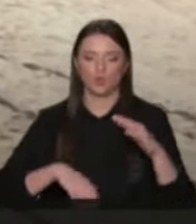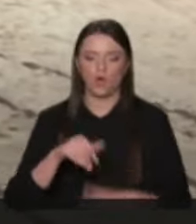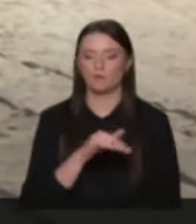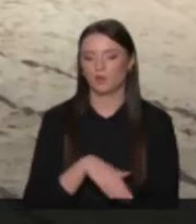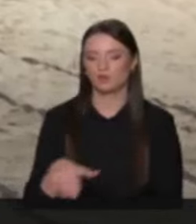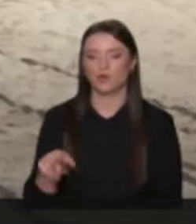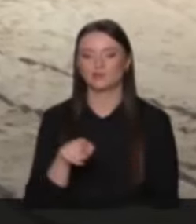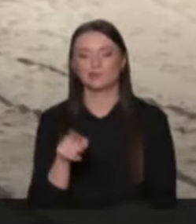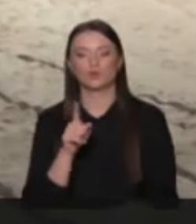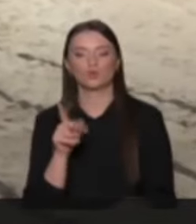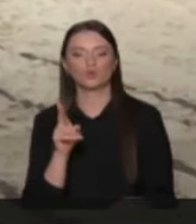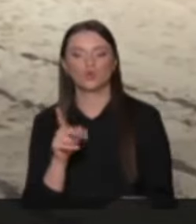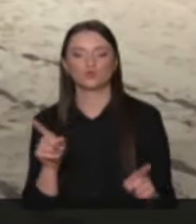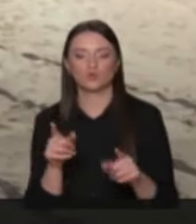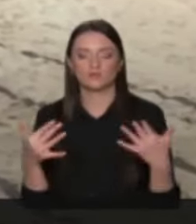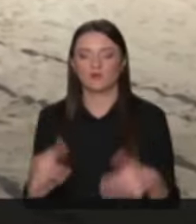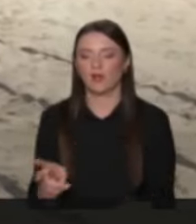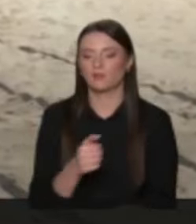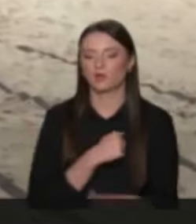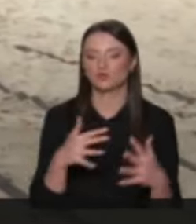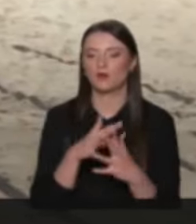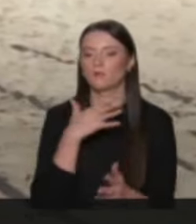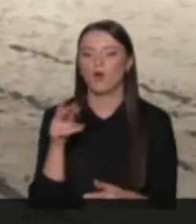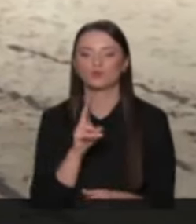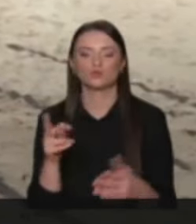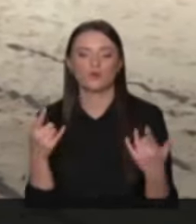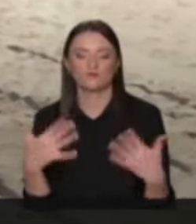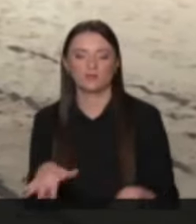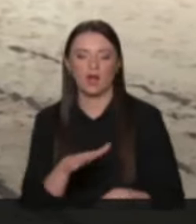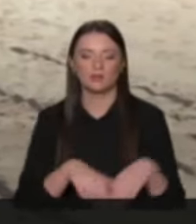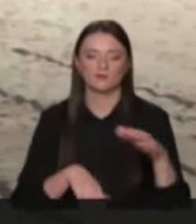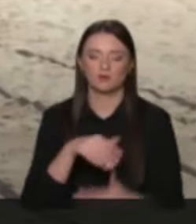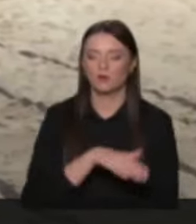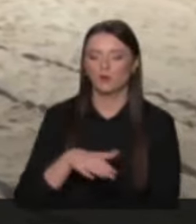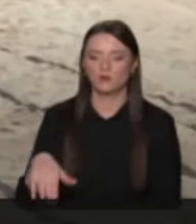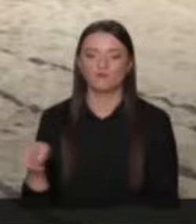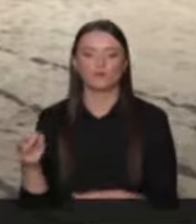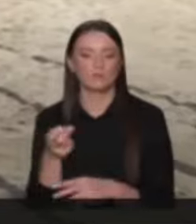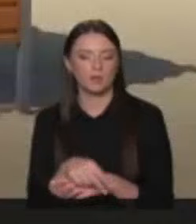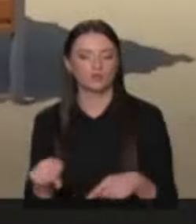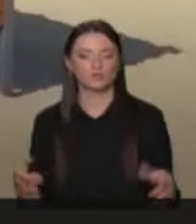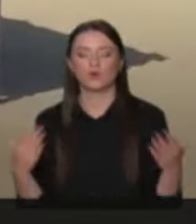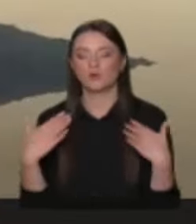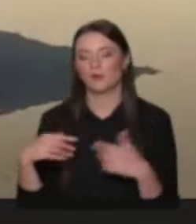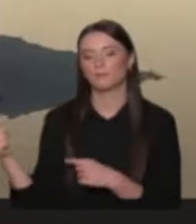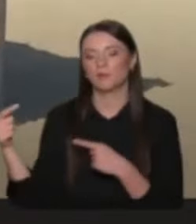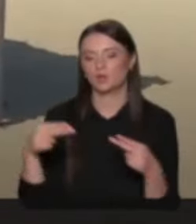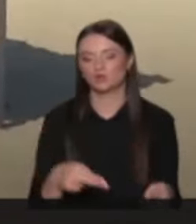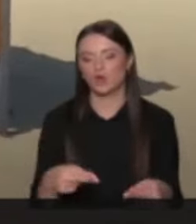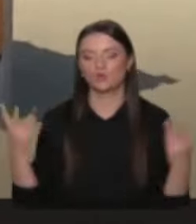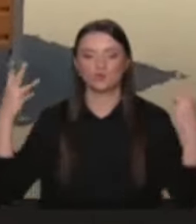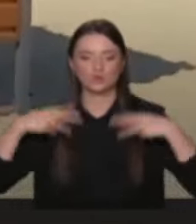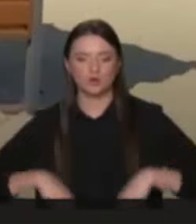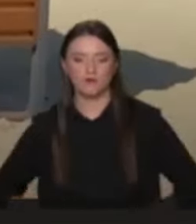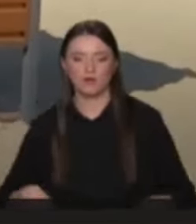щось втратили. На жаль, війна, багато тих, хто вже втратив кінцівки, і вони сюди приходять відпочивати, приїжджають. Душуває,